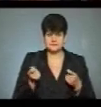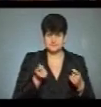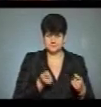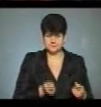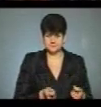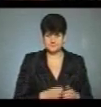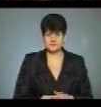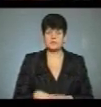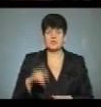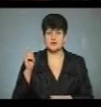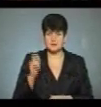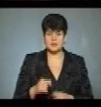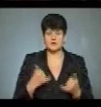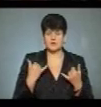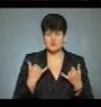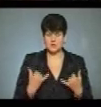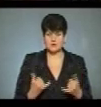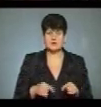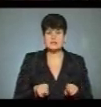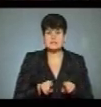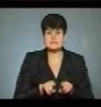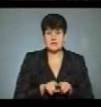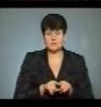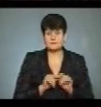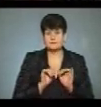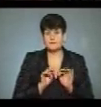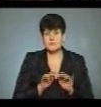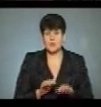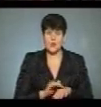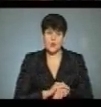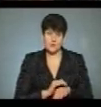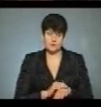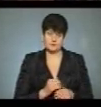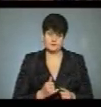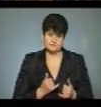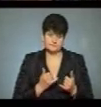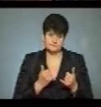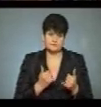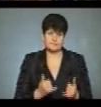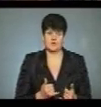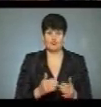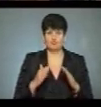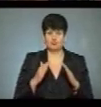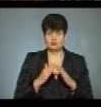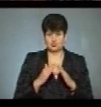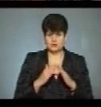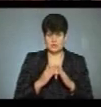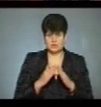Приїхали сьогодні з такою місією доброзичливою в будинок,